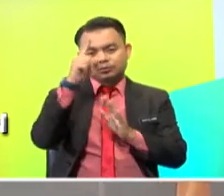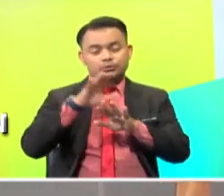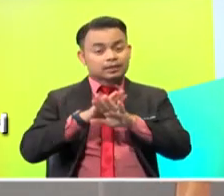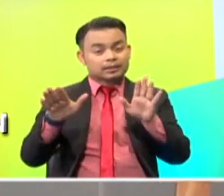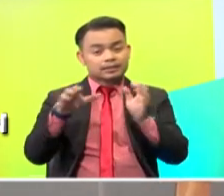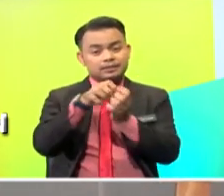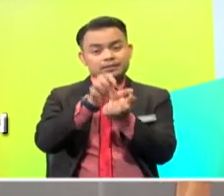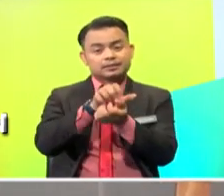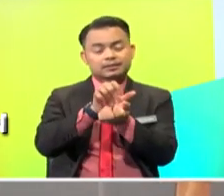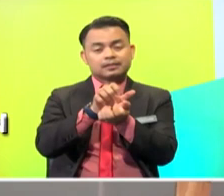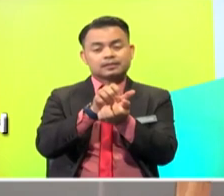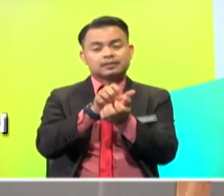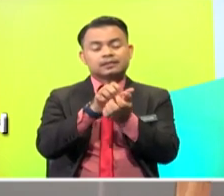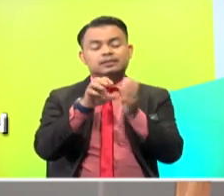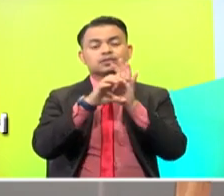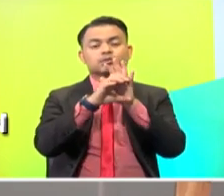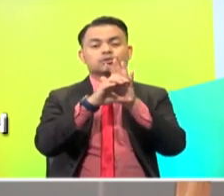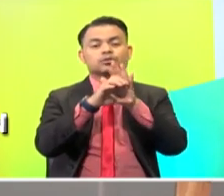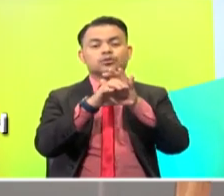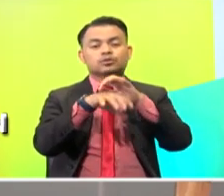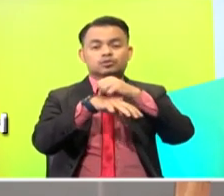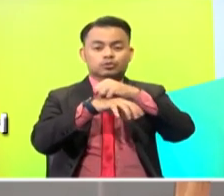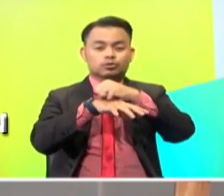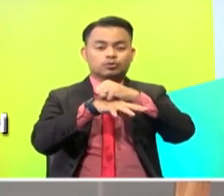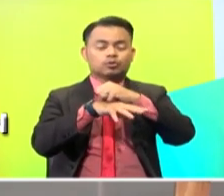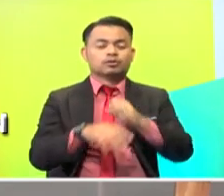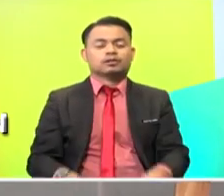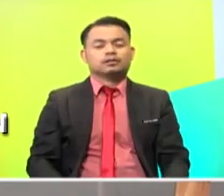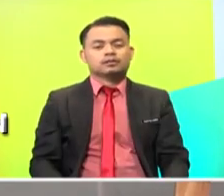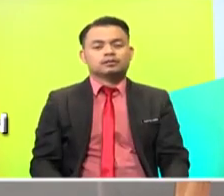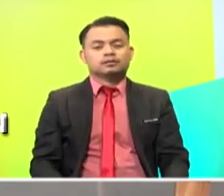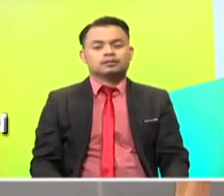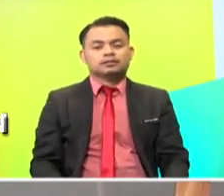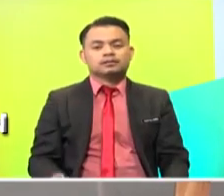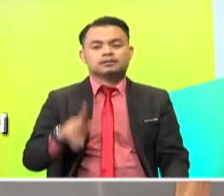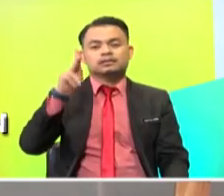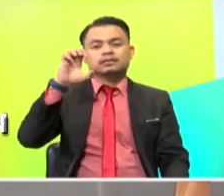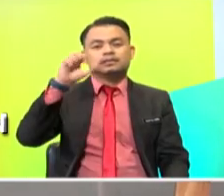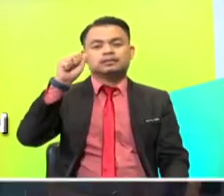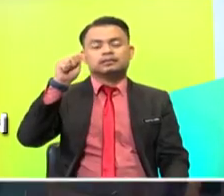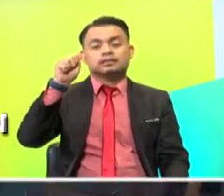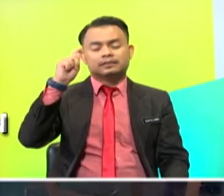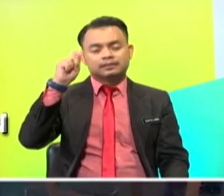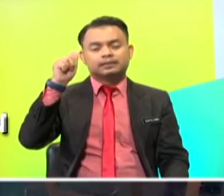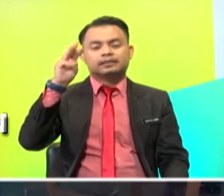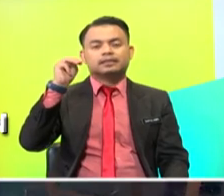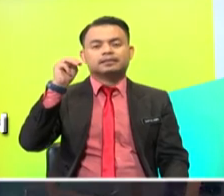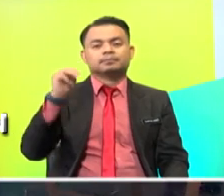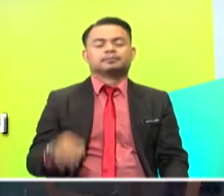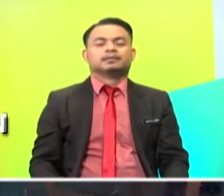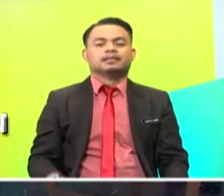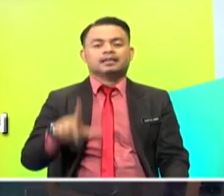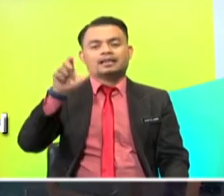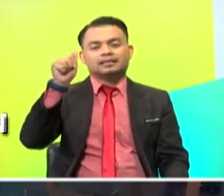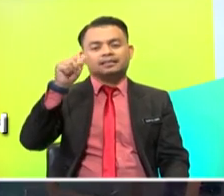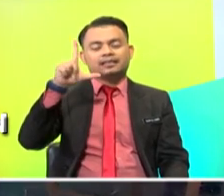sebut tadi sotong sotong kalau yang mencengkeram kita aduk vetafarm Haji Lala pandai